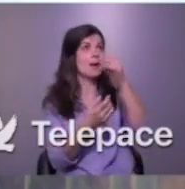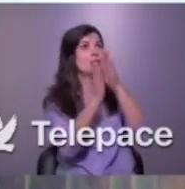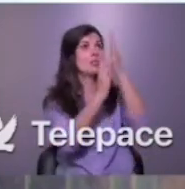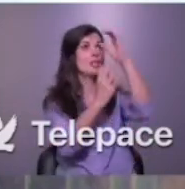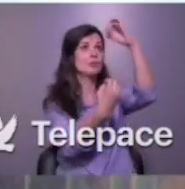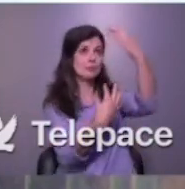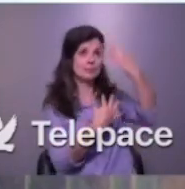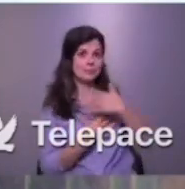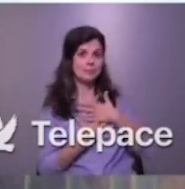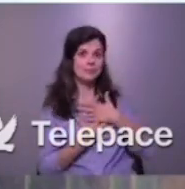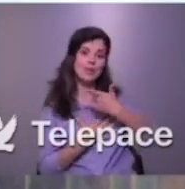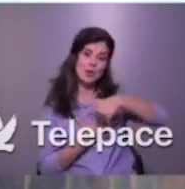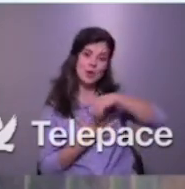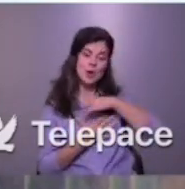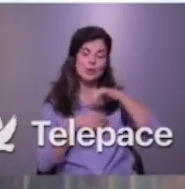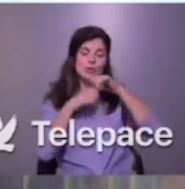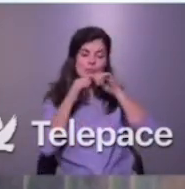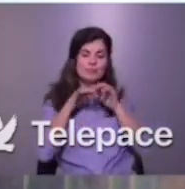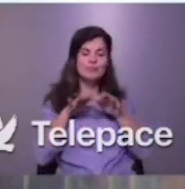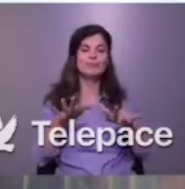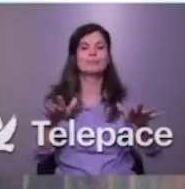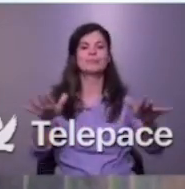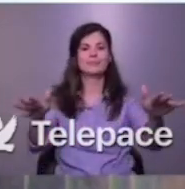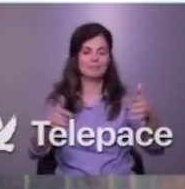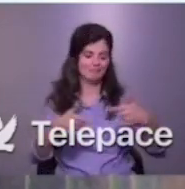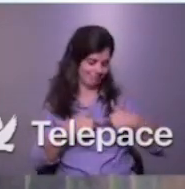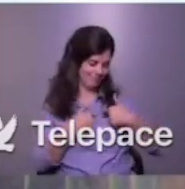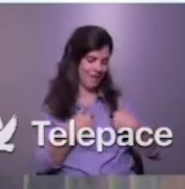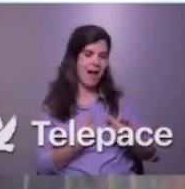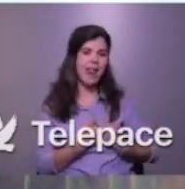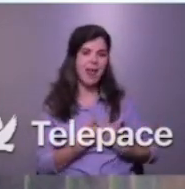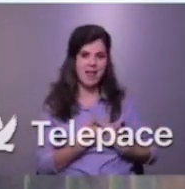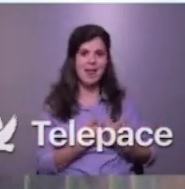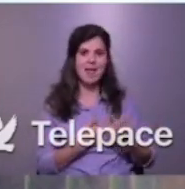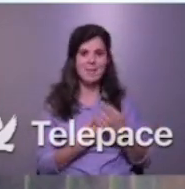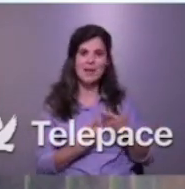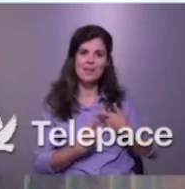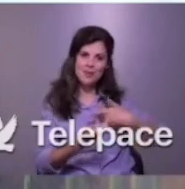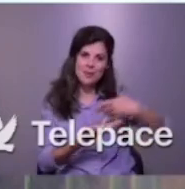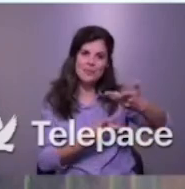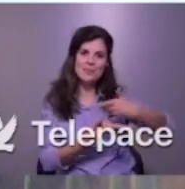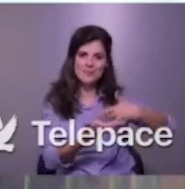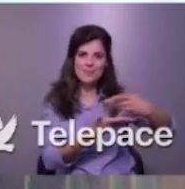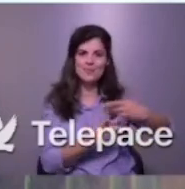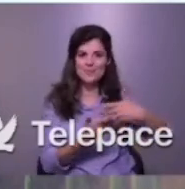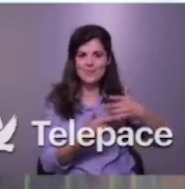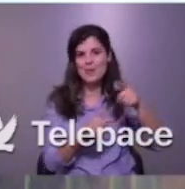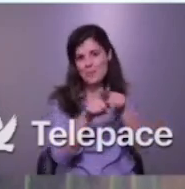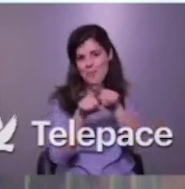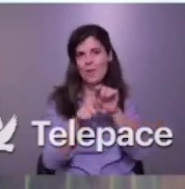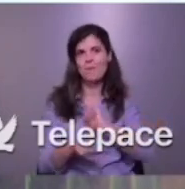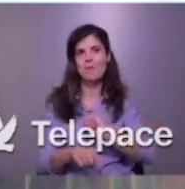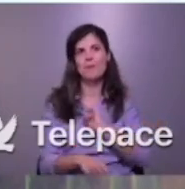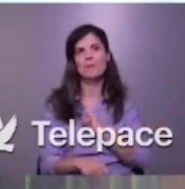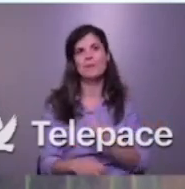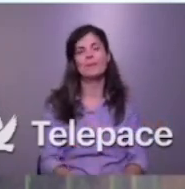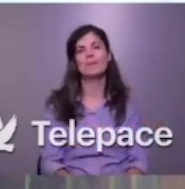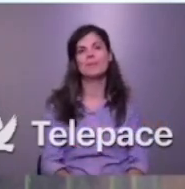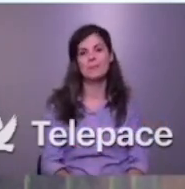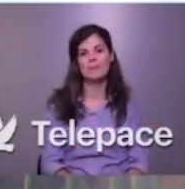Dios en nuestro corazón para compartir con nuestros hermanos. Y finalmente una